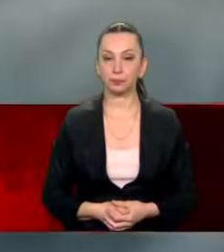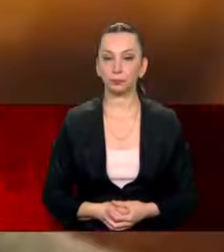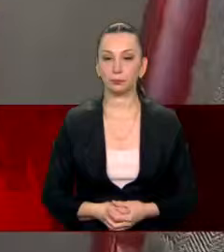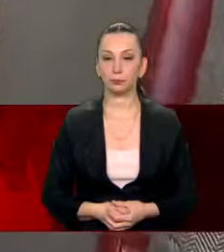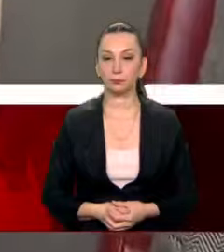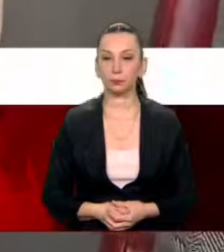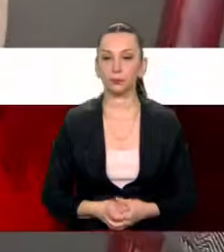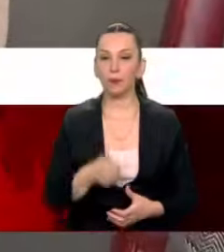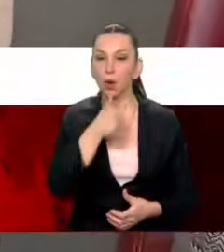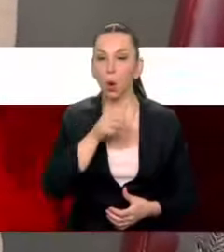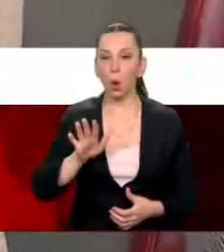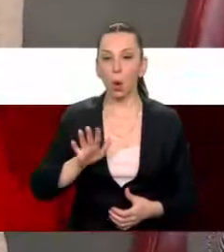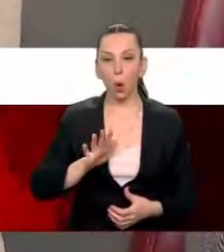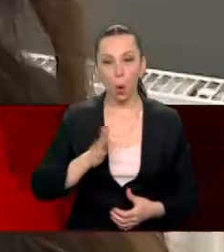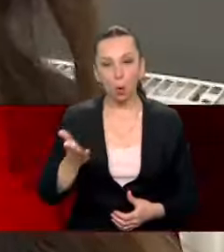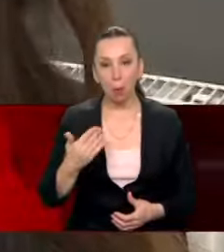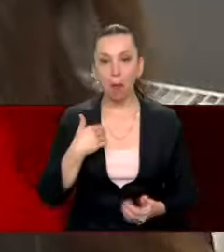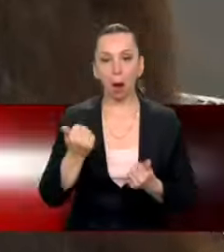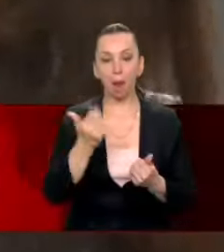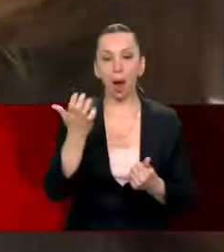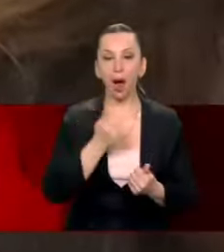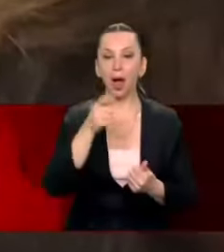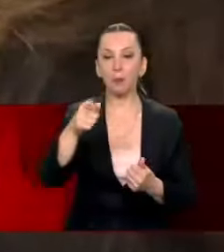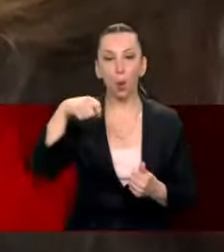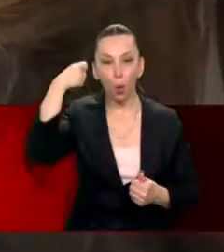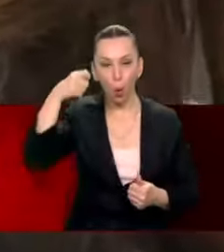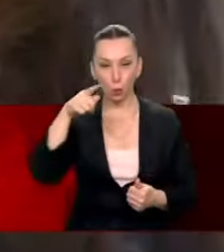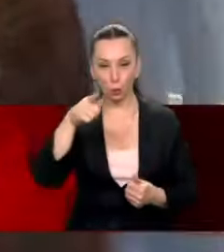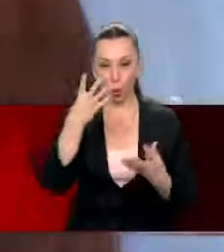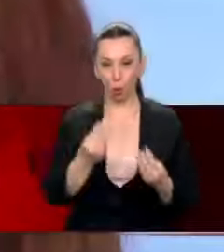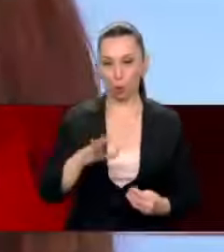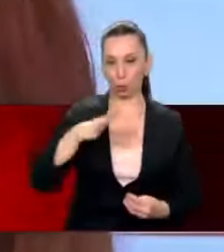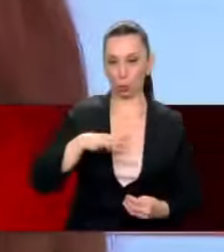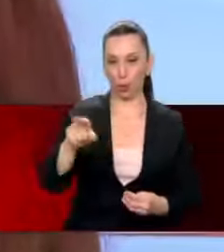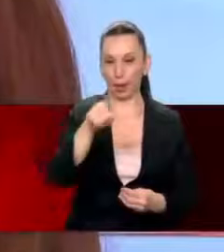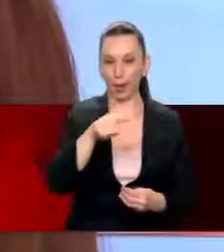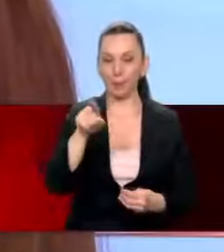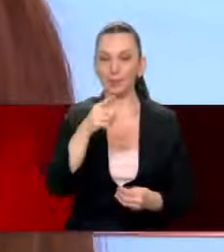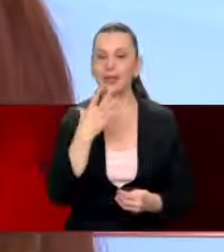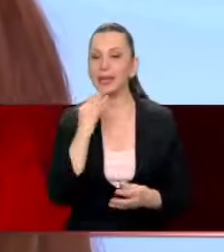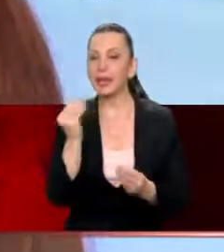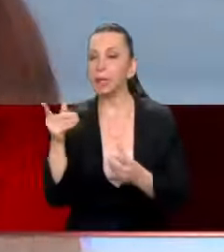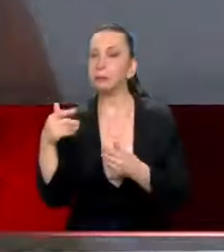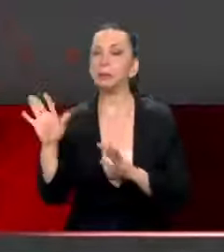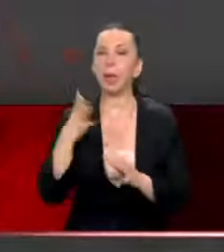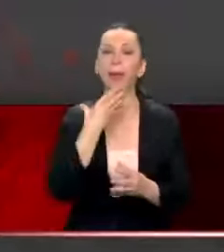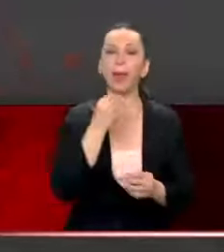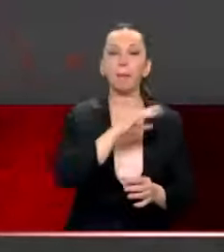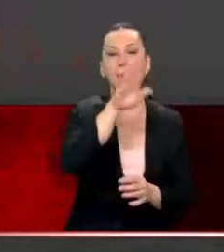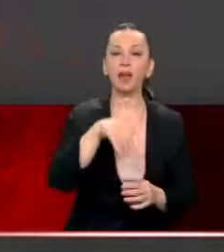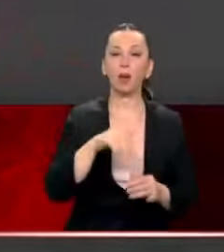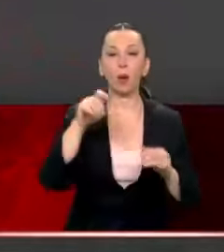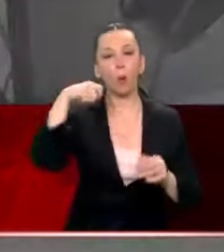Karaköy kızı. Oğlum araba bile aldım ben buradan. Oyuncu ajansları son dönemde hareketli. Gençlerden çok emekliler sırada.